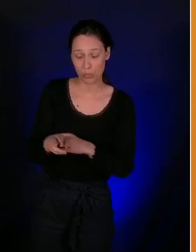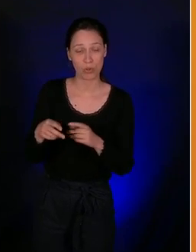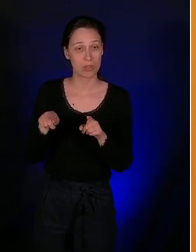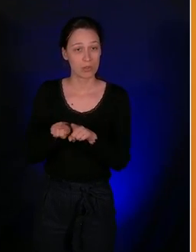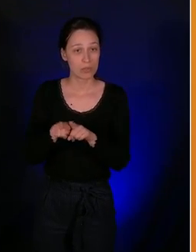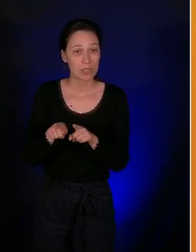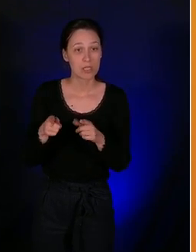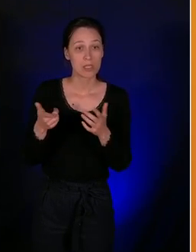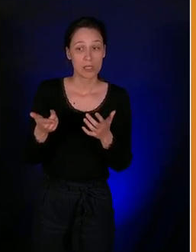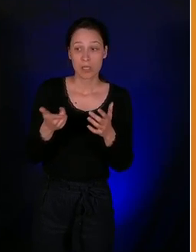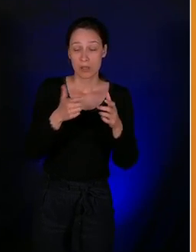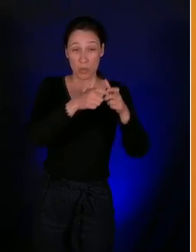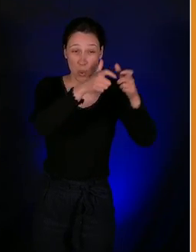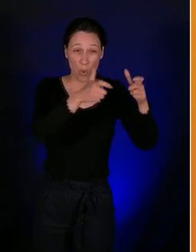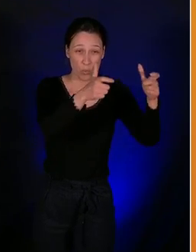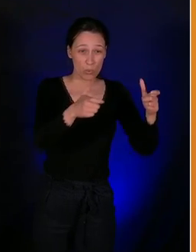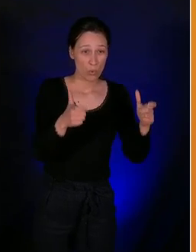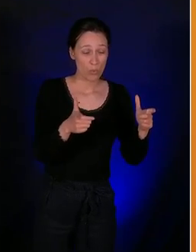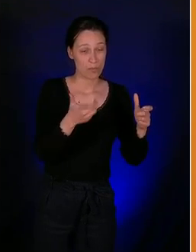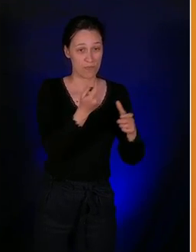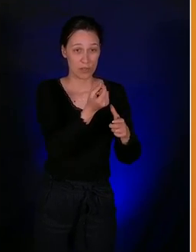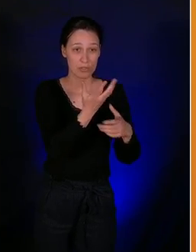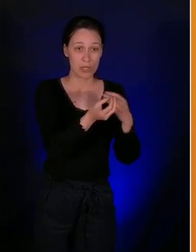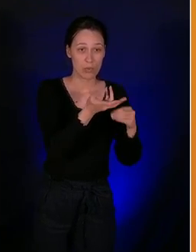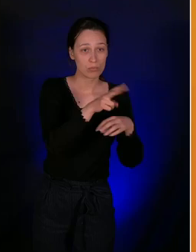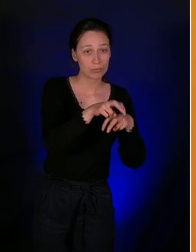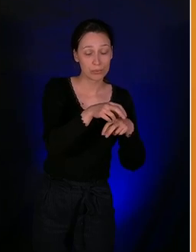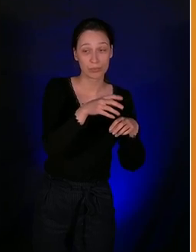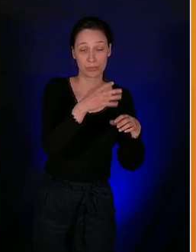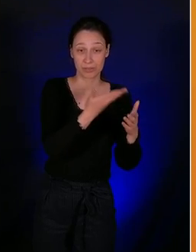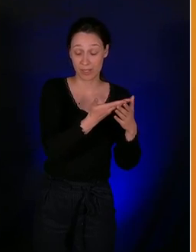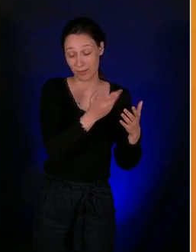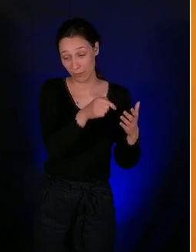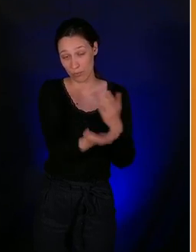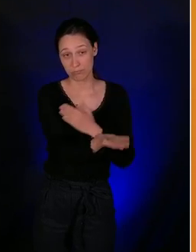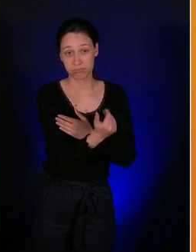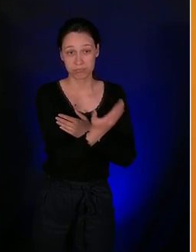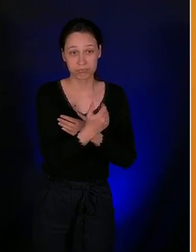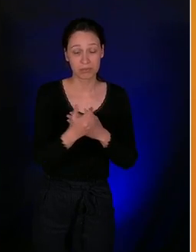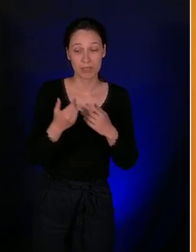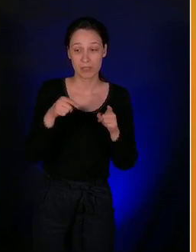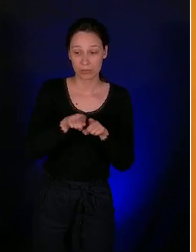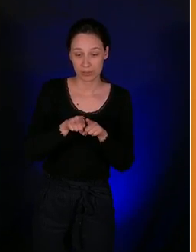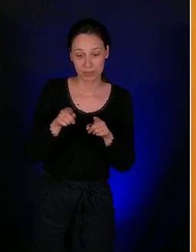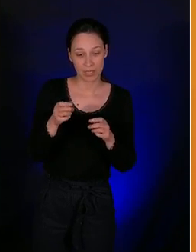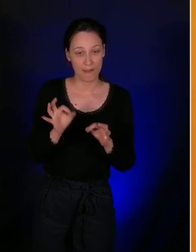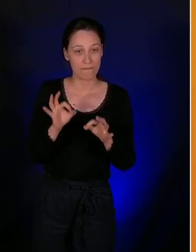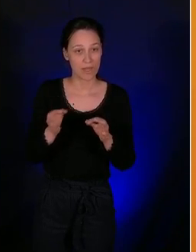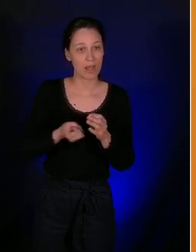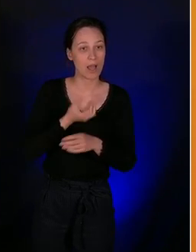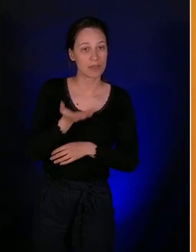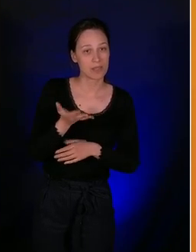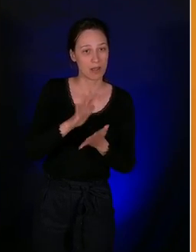et financiers de nos professions, un artisanat structurant notre territoire, porteur de